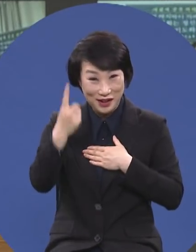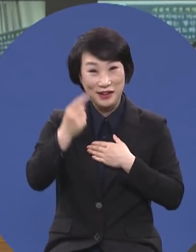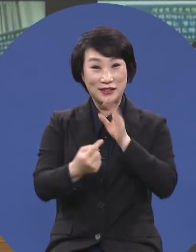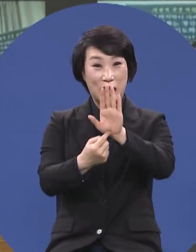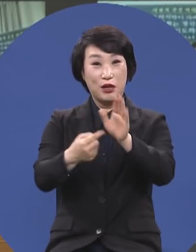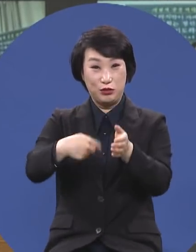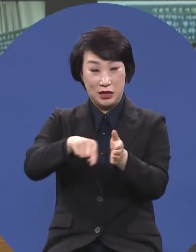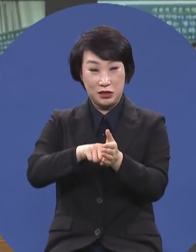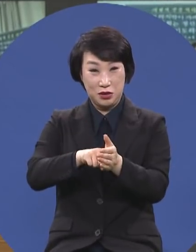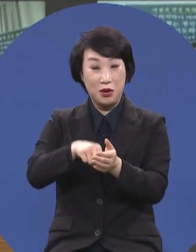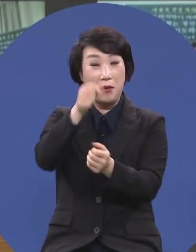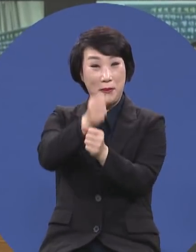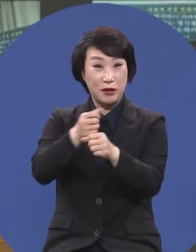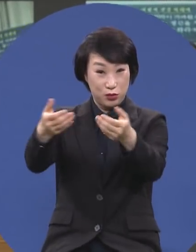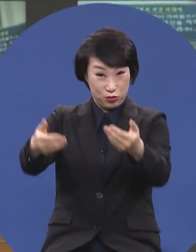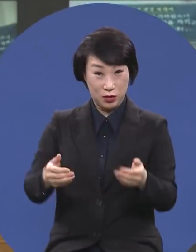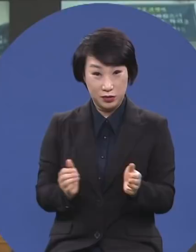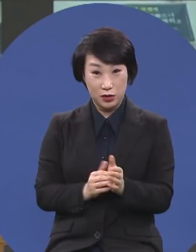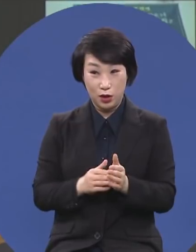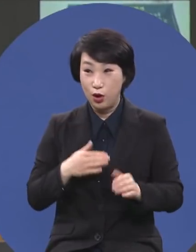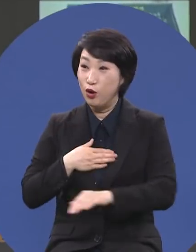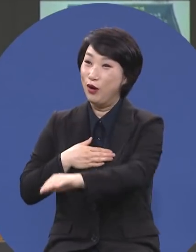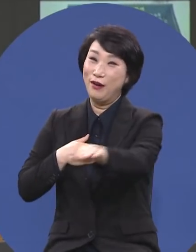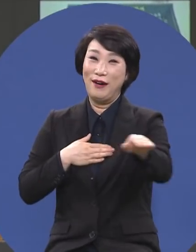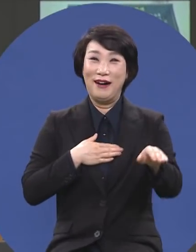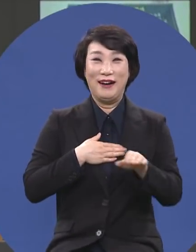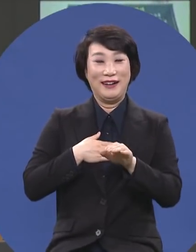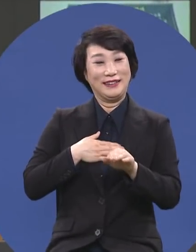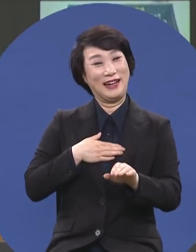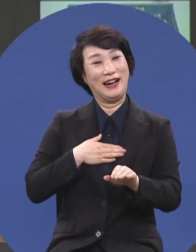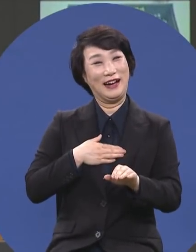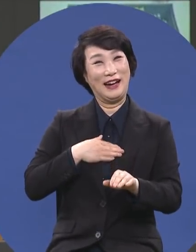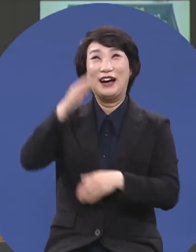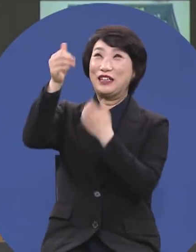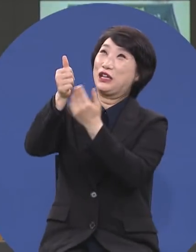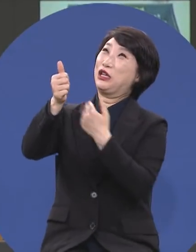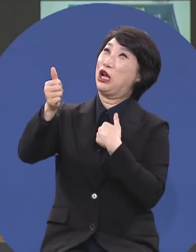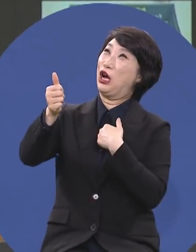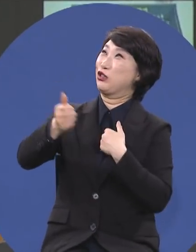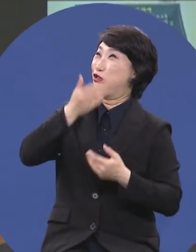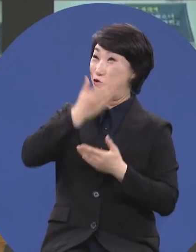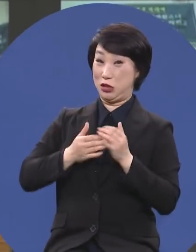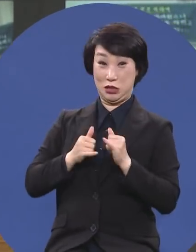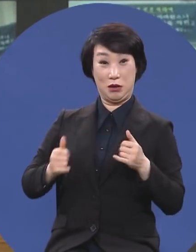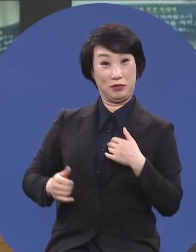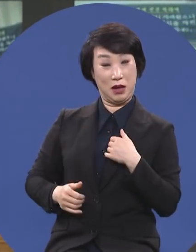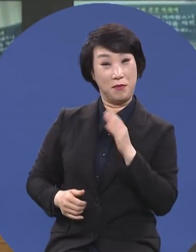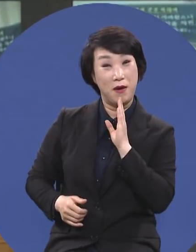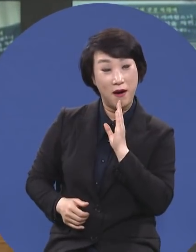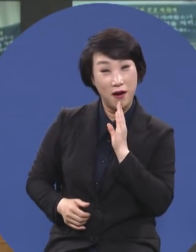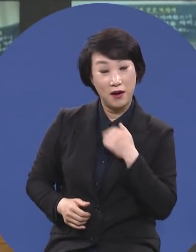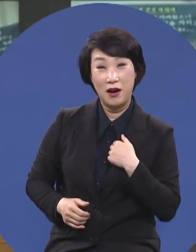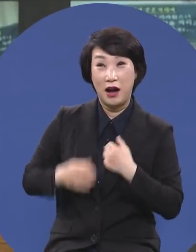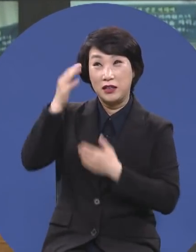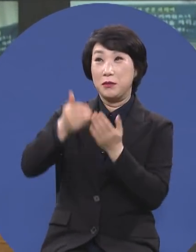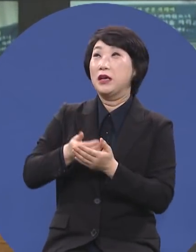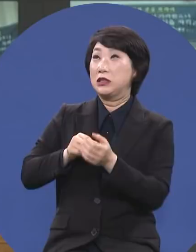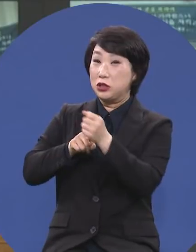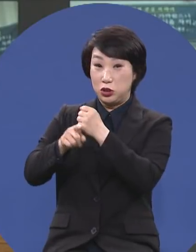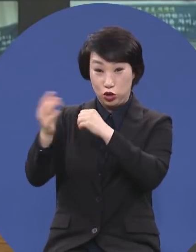위해서 지으셨으니, 우리가 얼마나 하나님 앞에 소중한 존재요, 우리가 하나님의